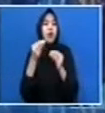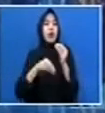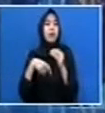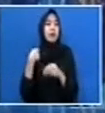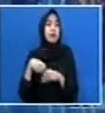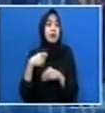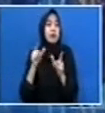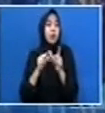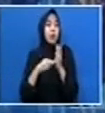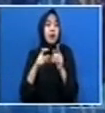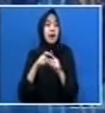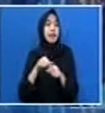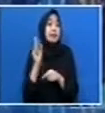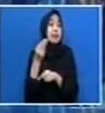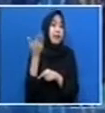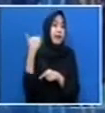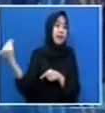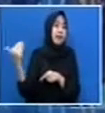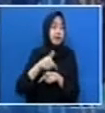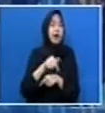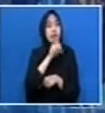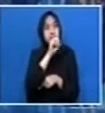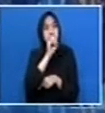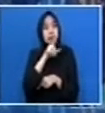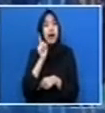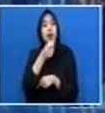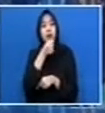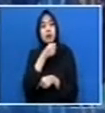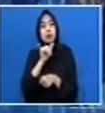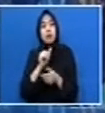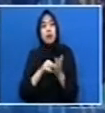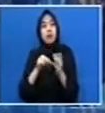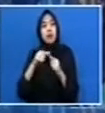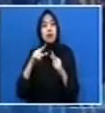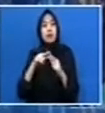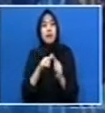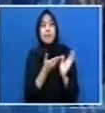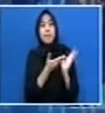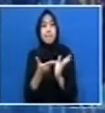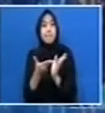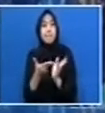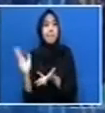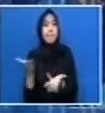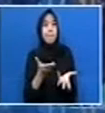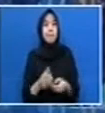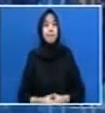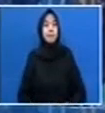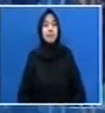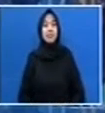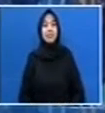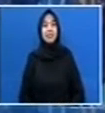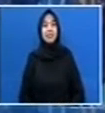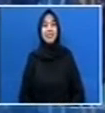Sherman saat berkunjung ke Jakarta kemarin. Dan berikut wawancara jurnalis Kompas TV Nitya Anissa bersama dengan Wendy